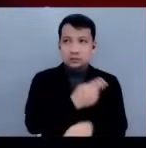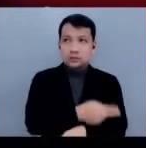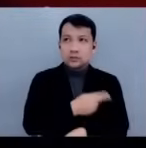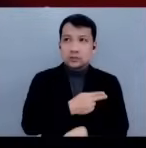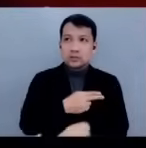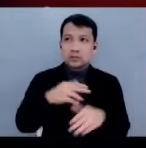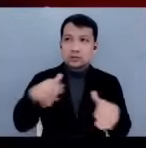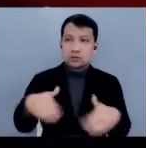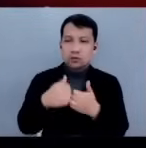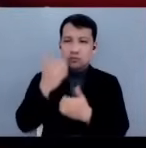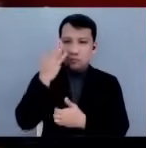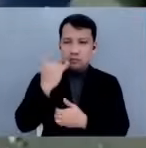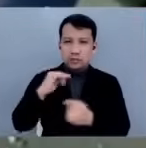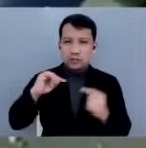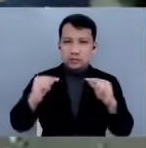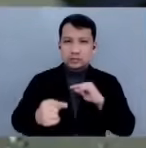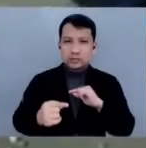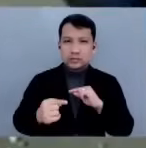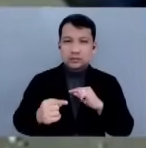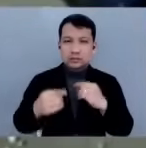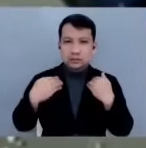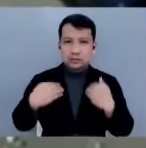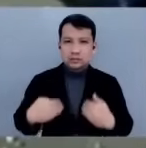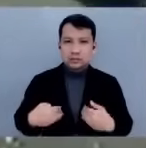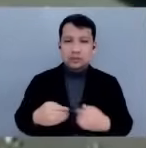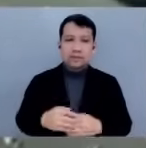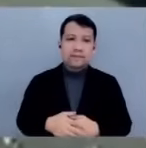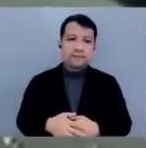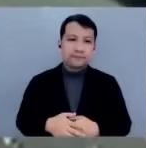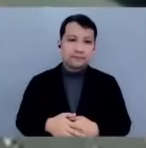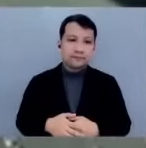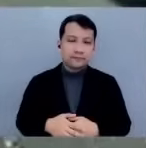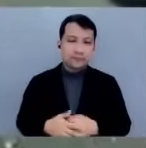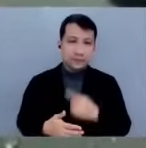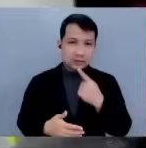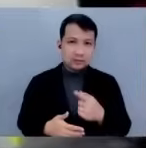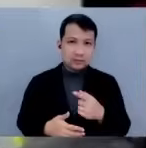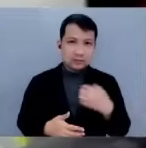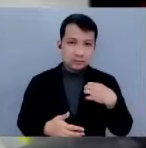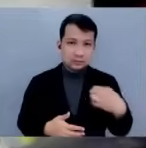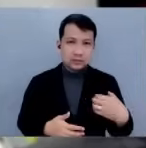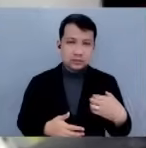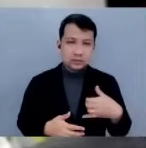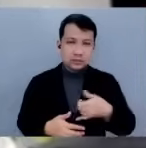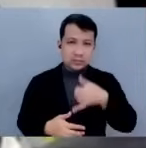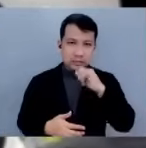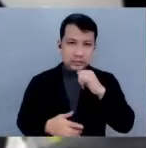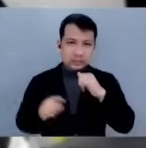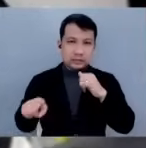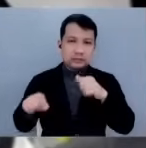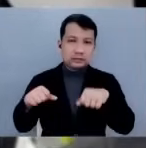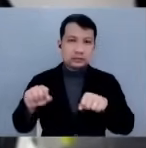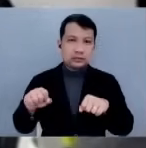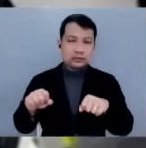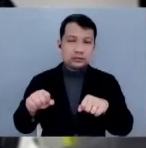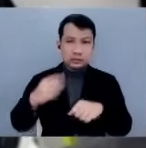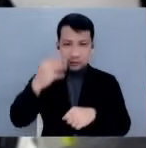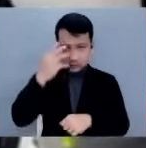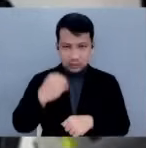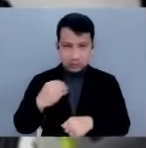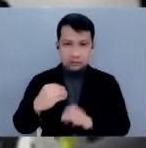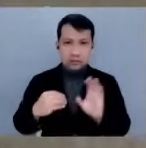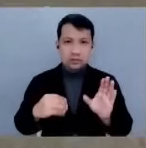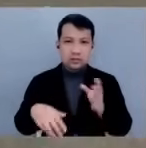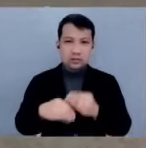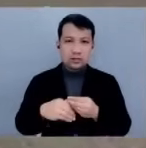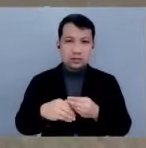sa iniindang sakit ng kanikanilang katawan. Ayon sa mga pulis, lasing ang rider at nakatulog pa habang